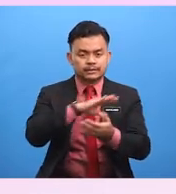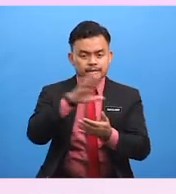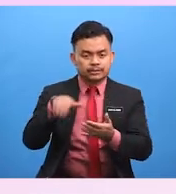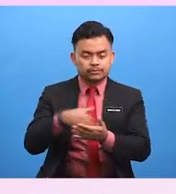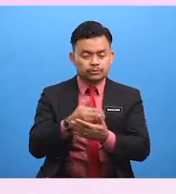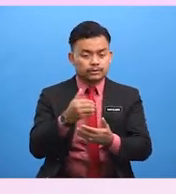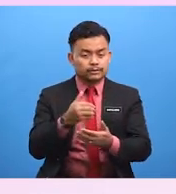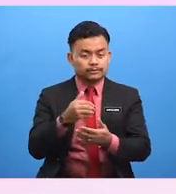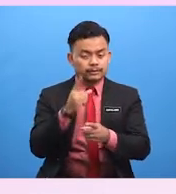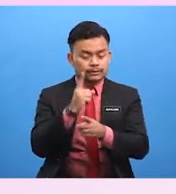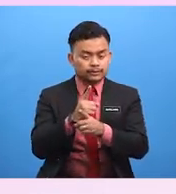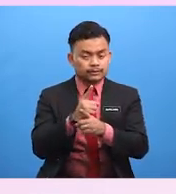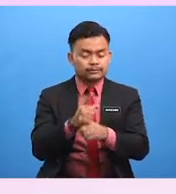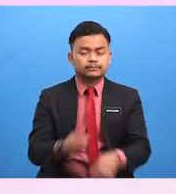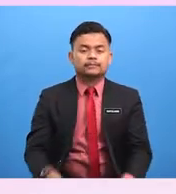semua?